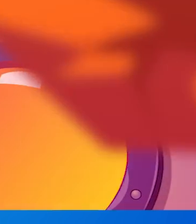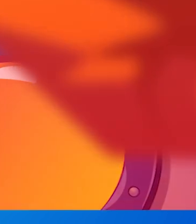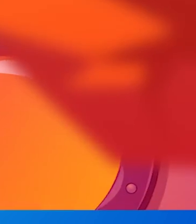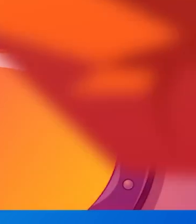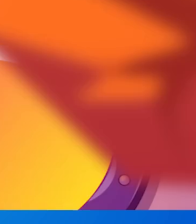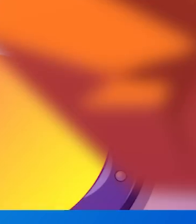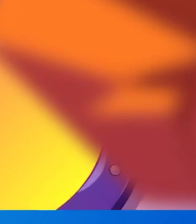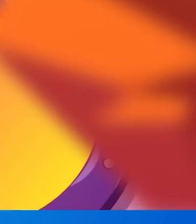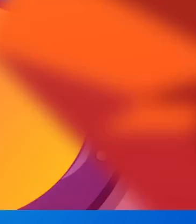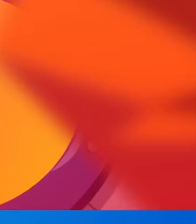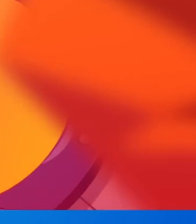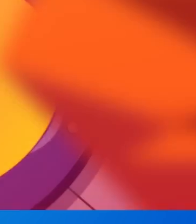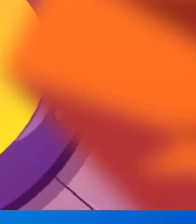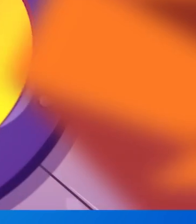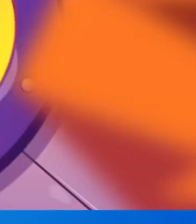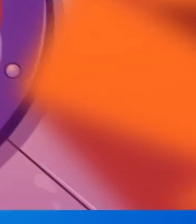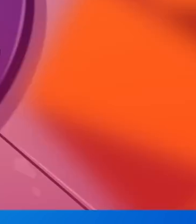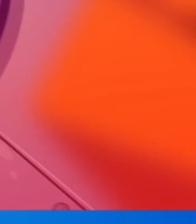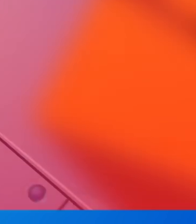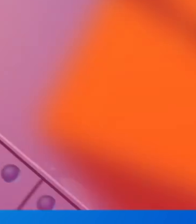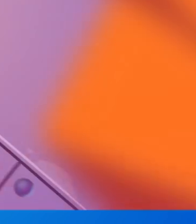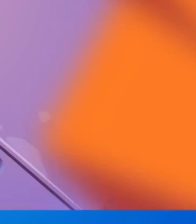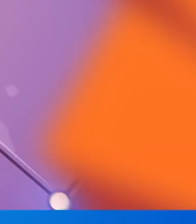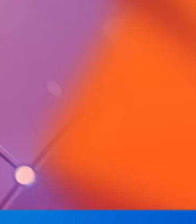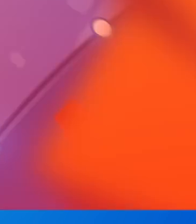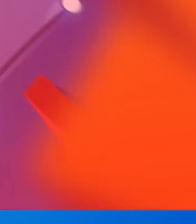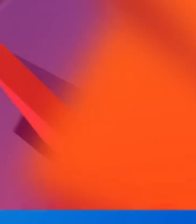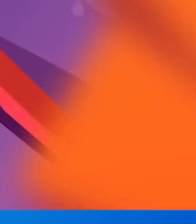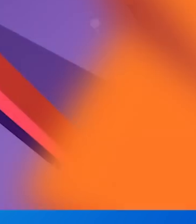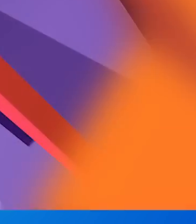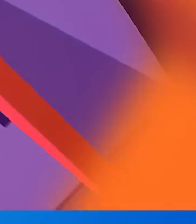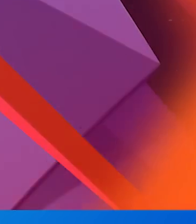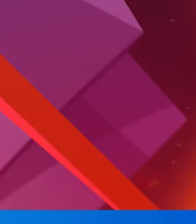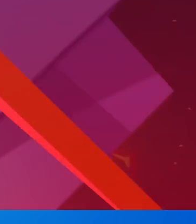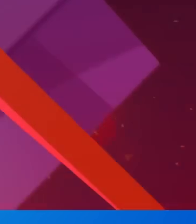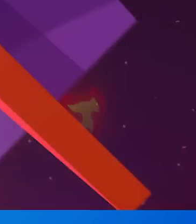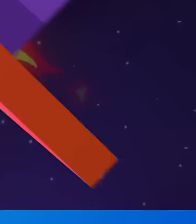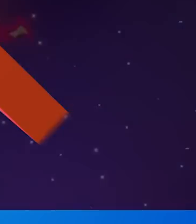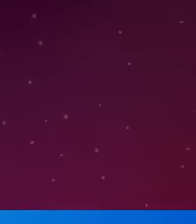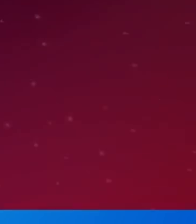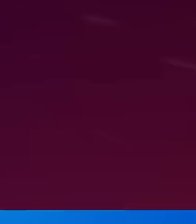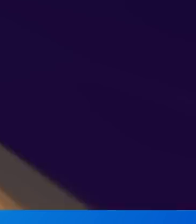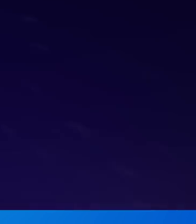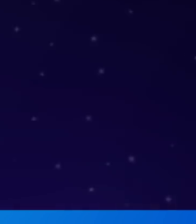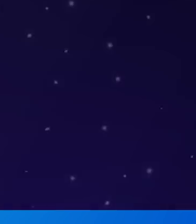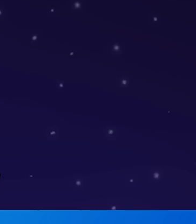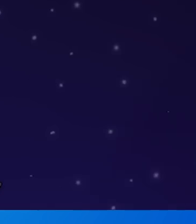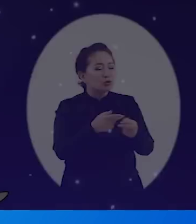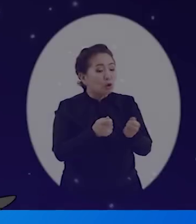Энийг шүлэг төхөг дамжуулж байна. Холболт хэвийн сансрын станц тойрог зам